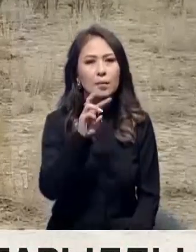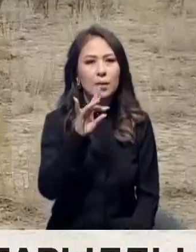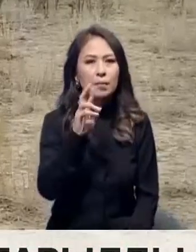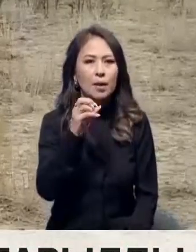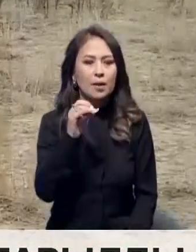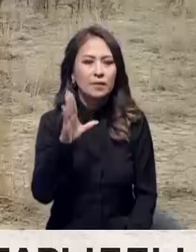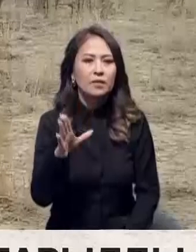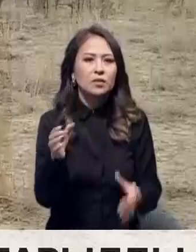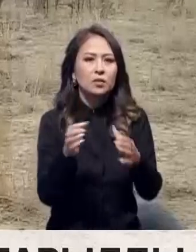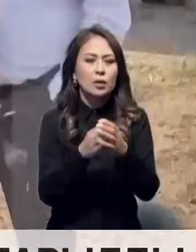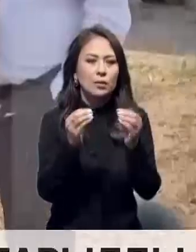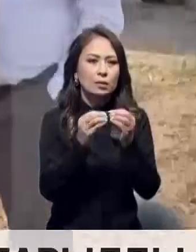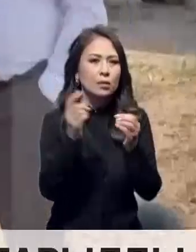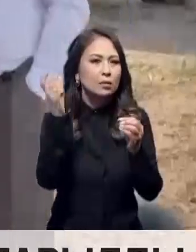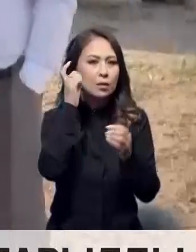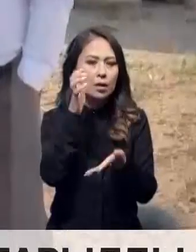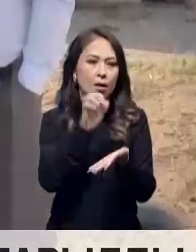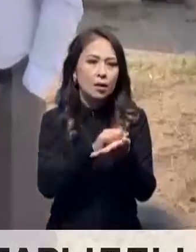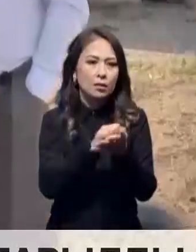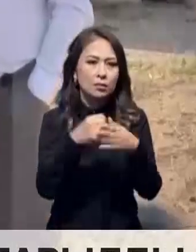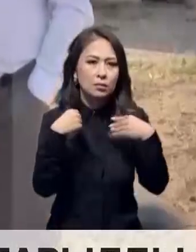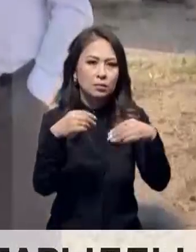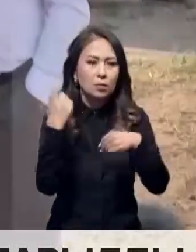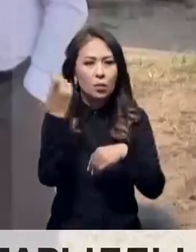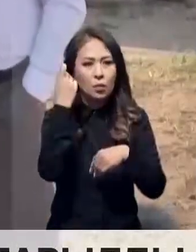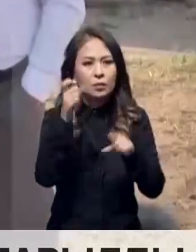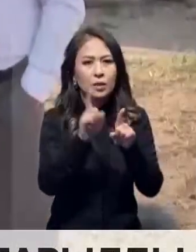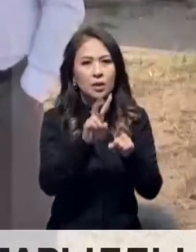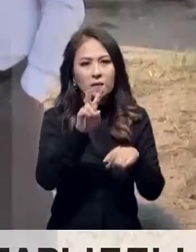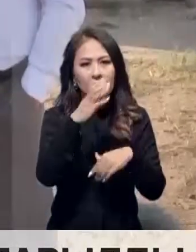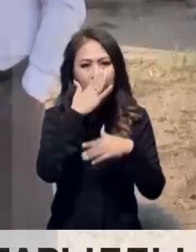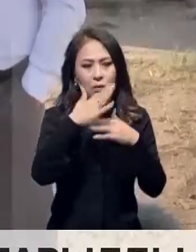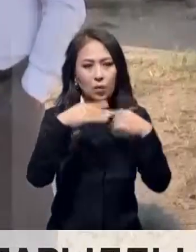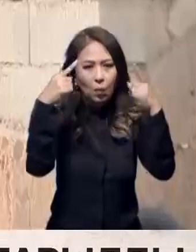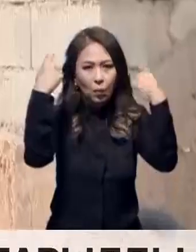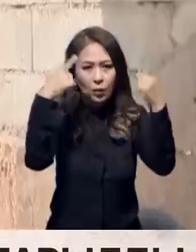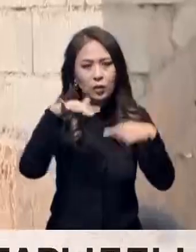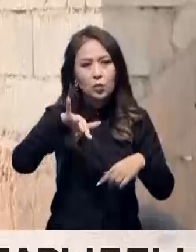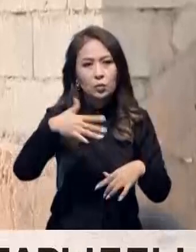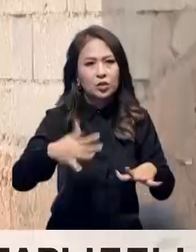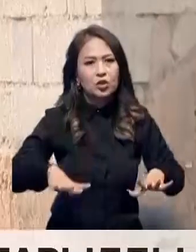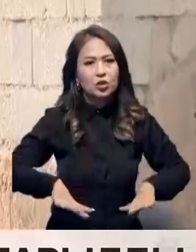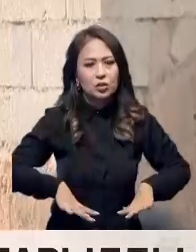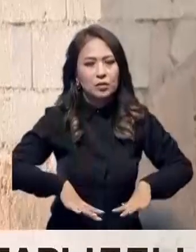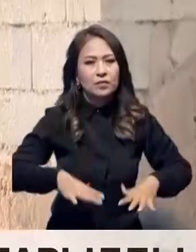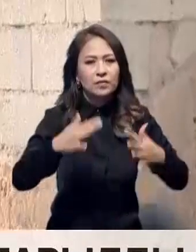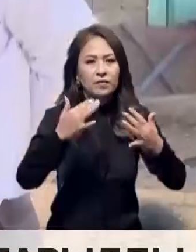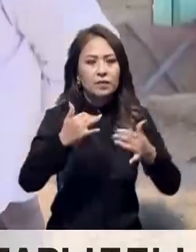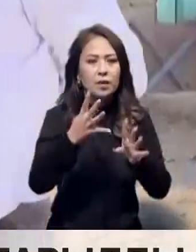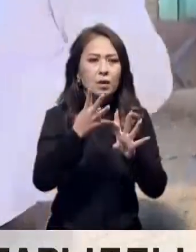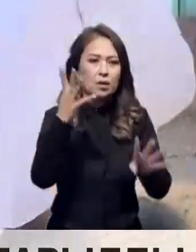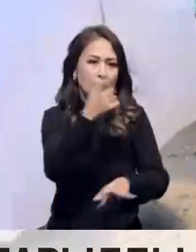10 жылдан бері мал шаруашылығымен айналысып келеді. Қожалығында 200-дей қой, 50 бас жылқы ұстайды. Шаруа ауылдың